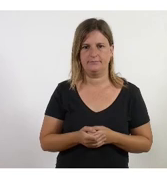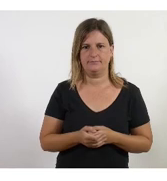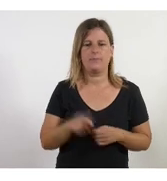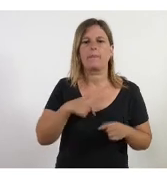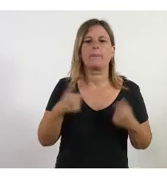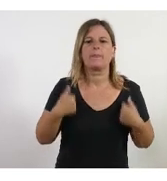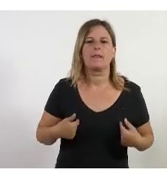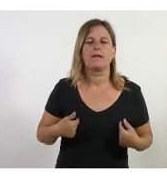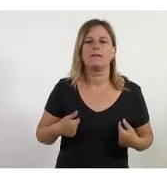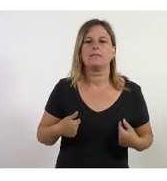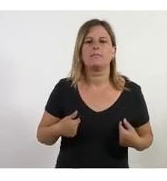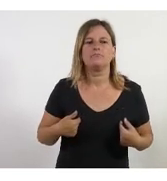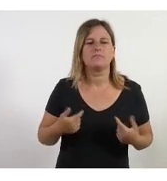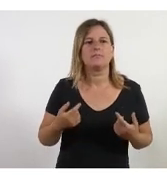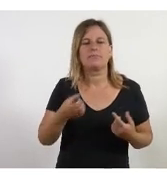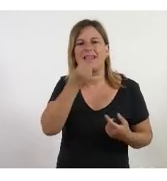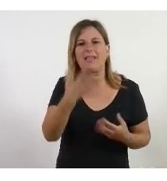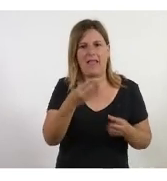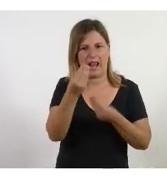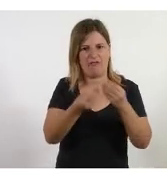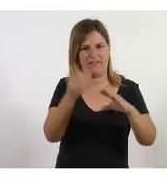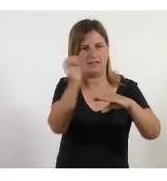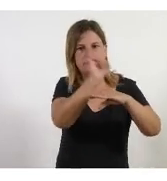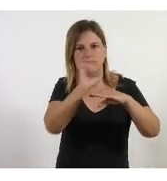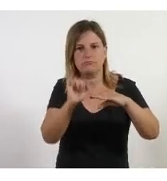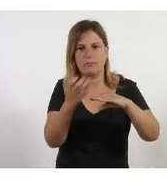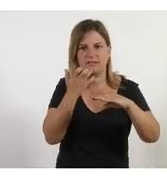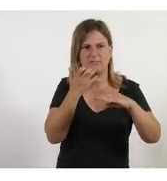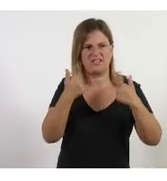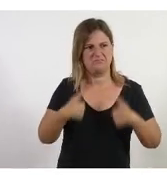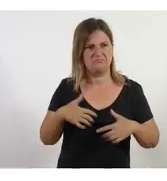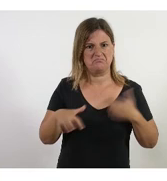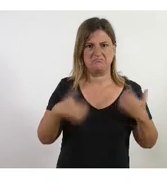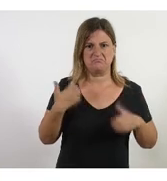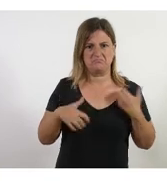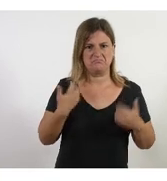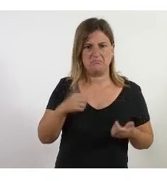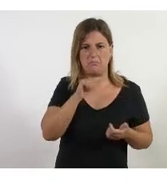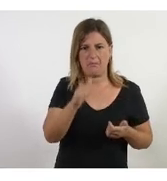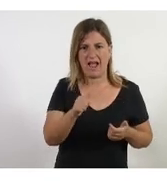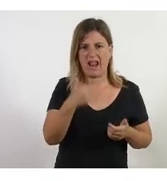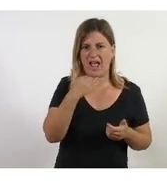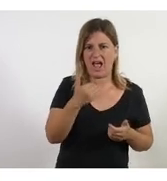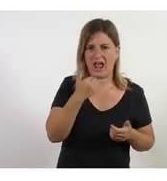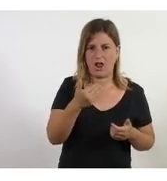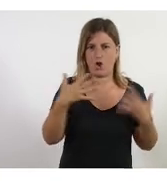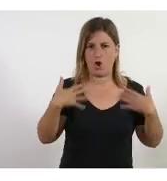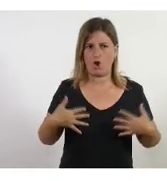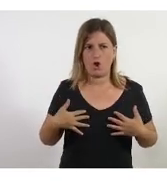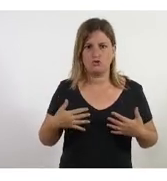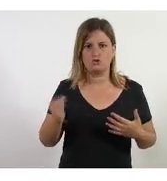sento fent això? Sento algun malestar? Sento, tinc algun mal en algun lloc del meu